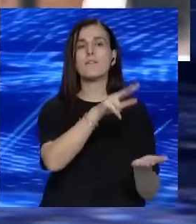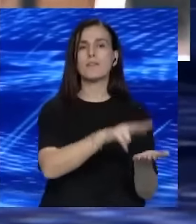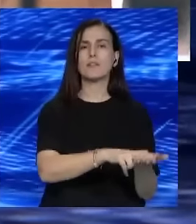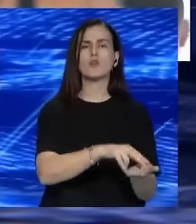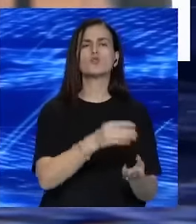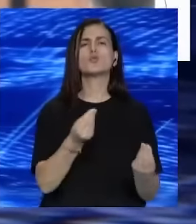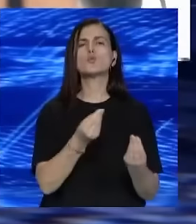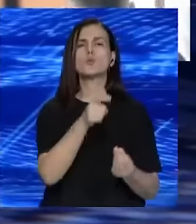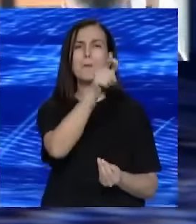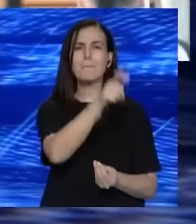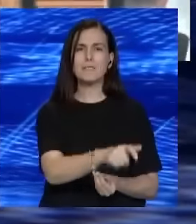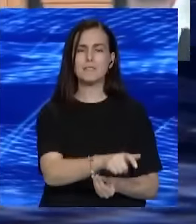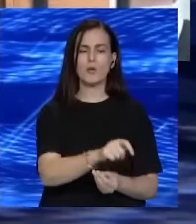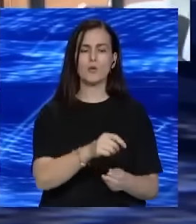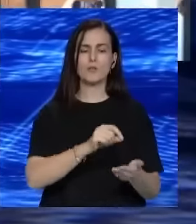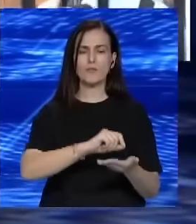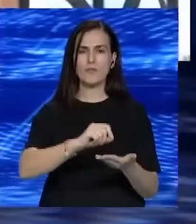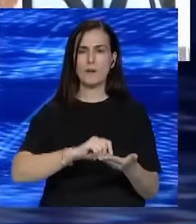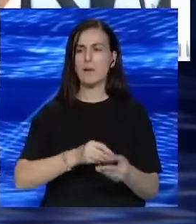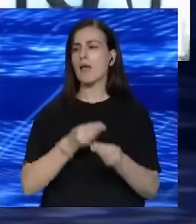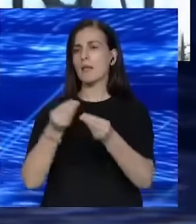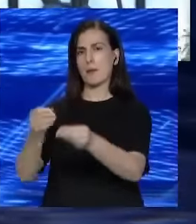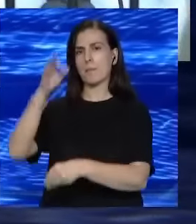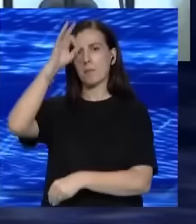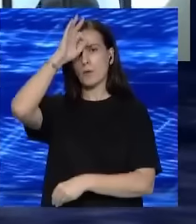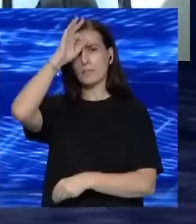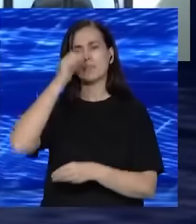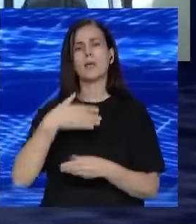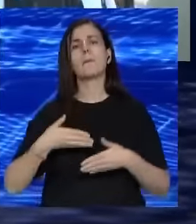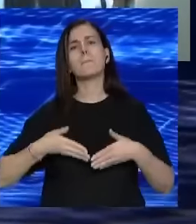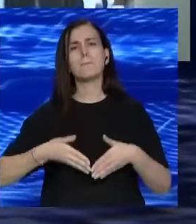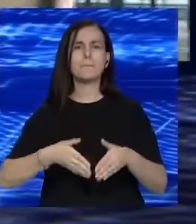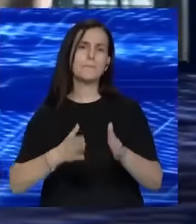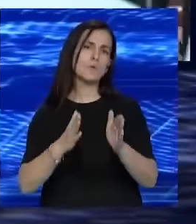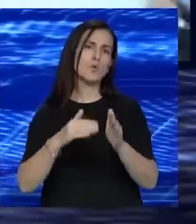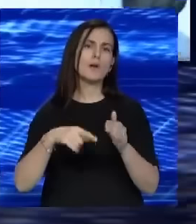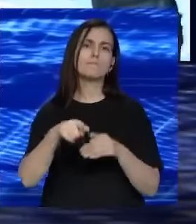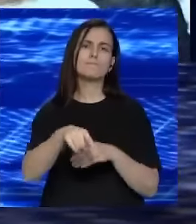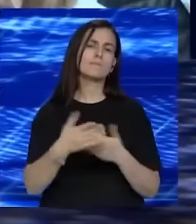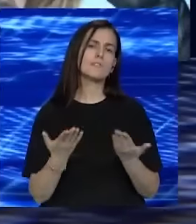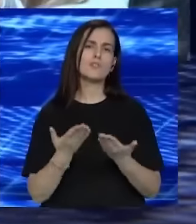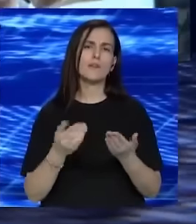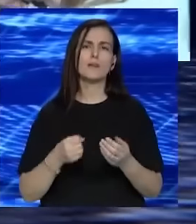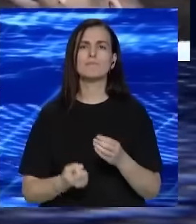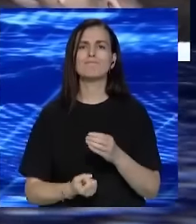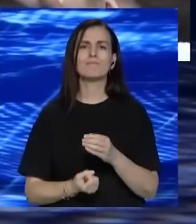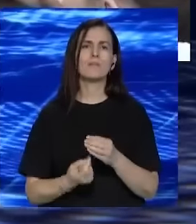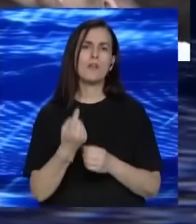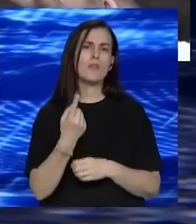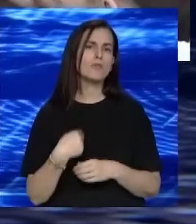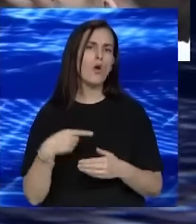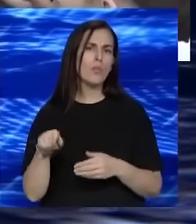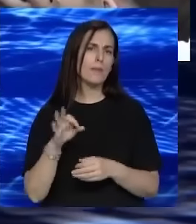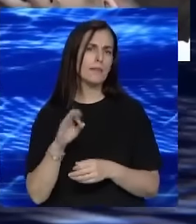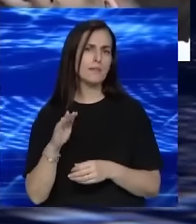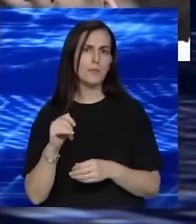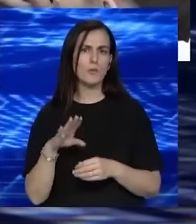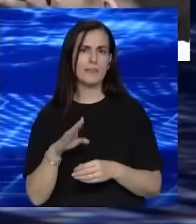prokurorin e ekzekutimeve, i cili do t'i hapë rrugë edhe ekzekutimit të masës për deputetin e Partisë Demokratike të akuzuar